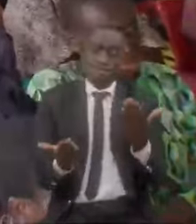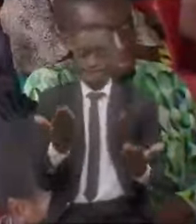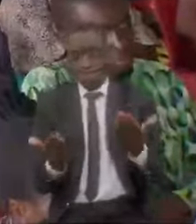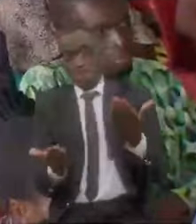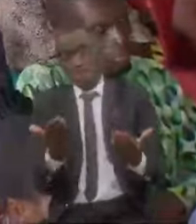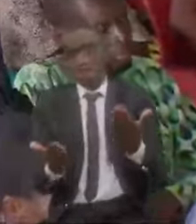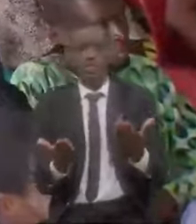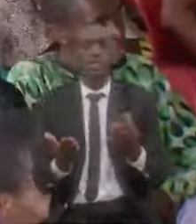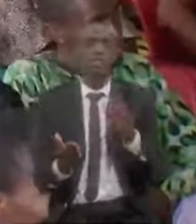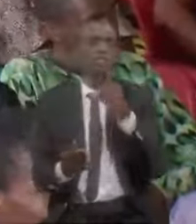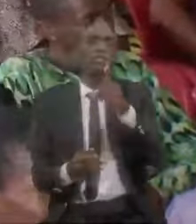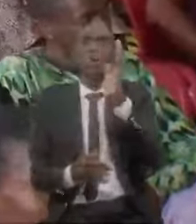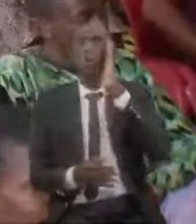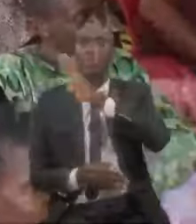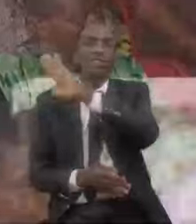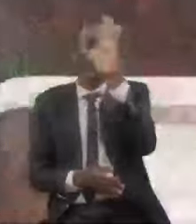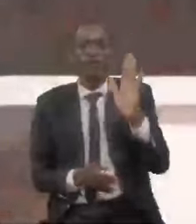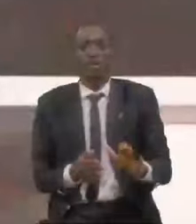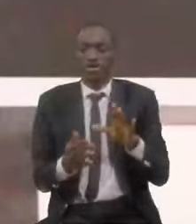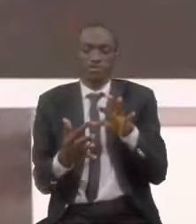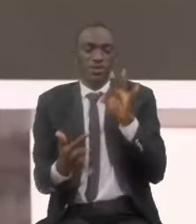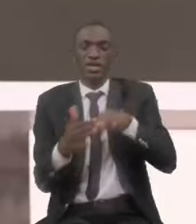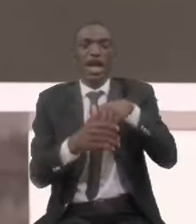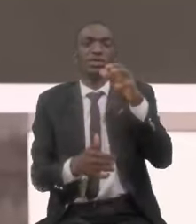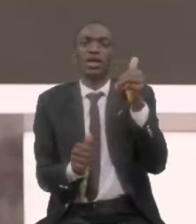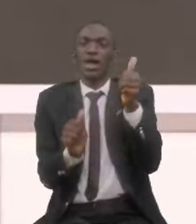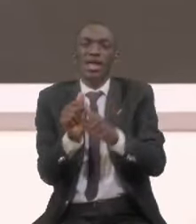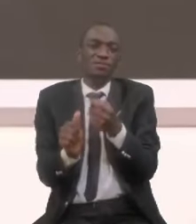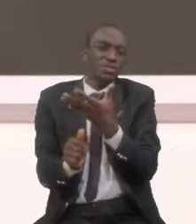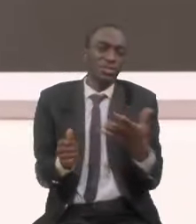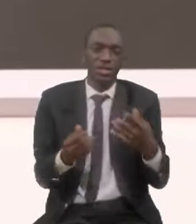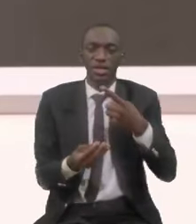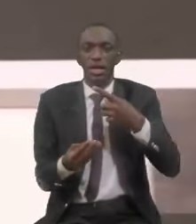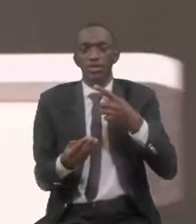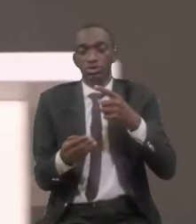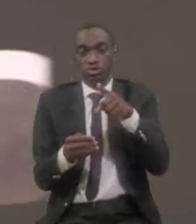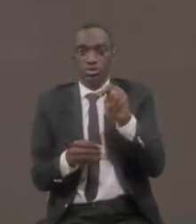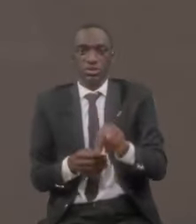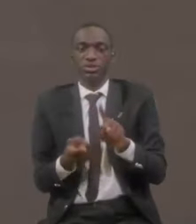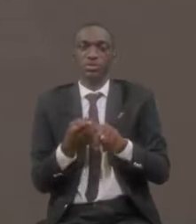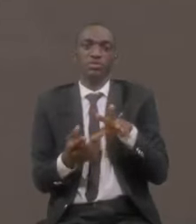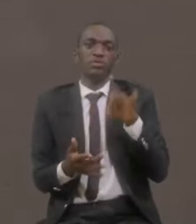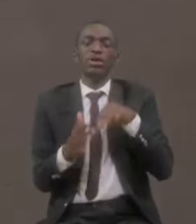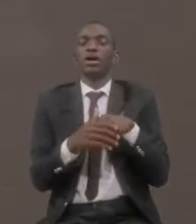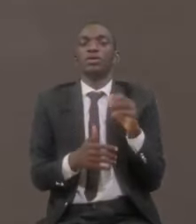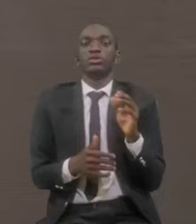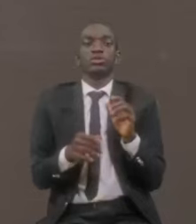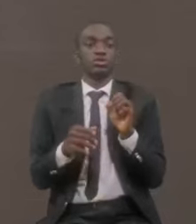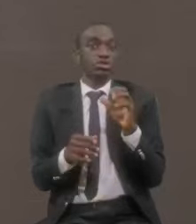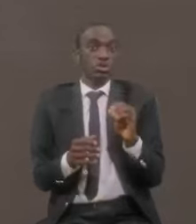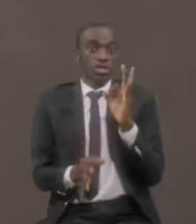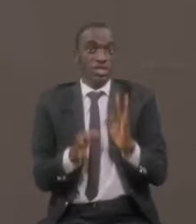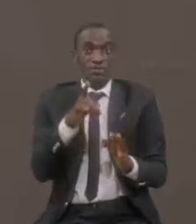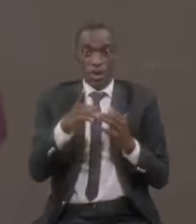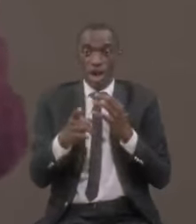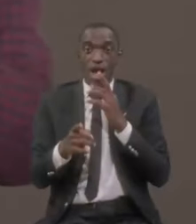manière, tu ne découvriras jamais tout sur une personne. Ainsi donc, si tu es un homme